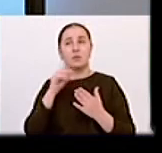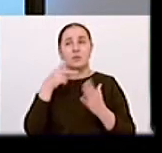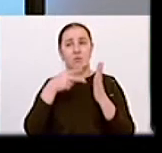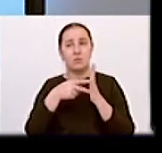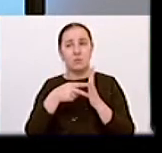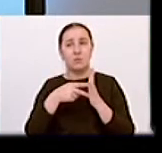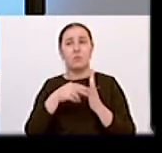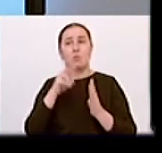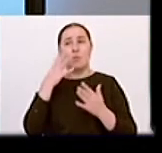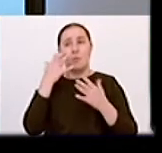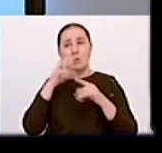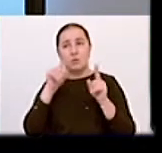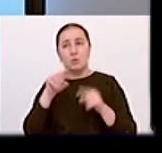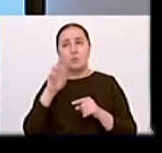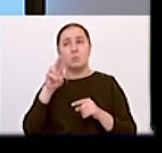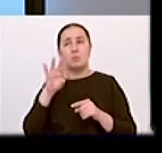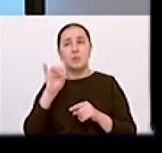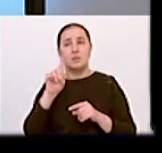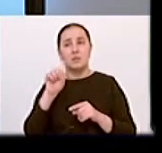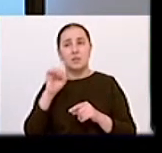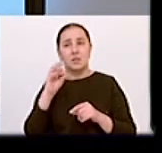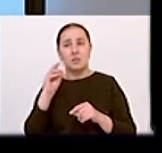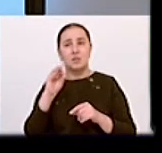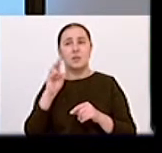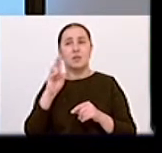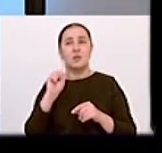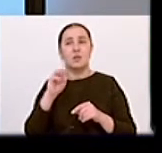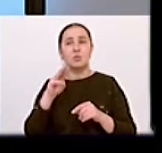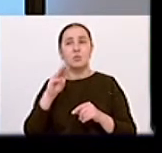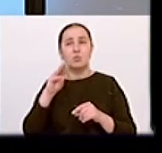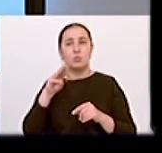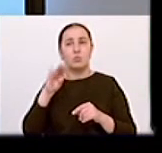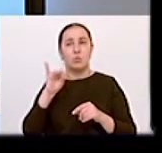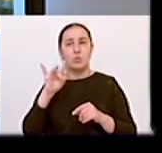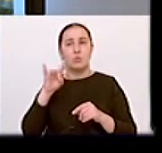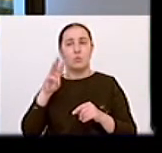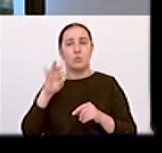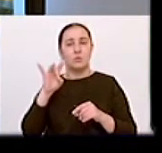двоеточие, портреты, пейзажи, натюрморты.